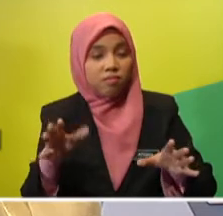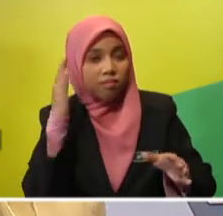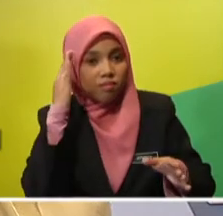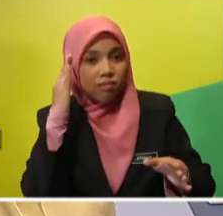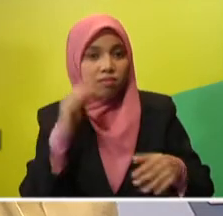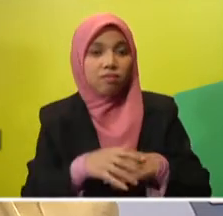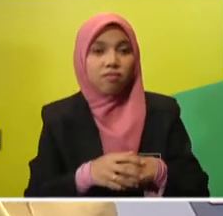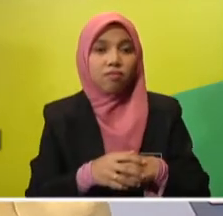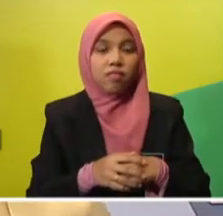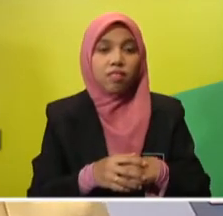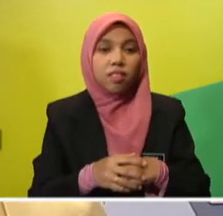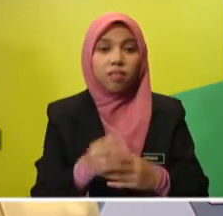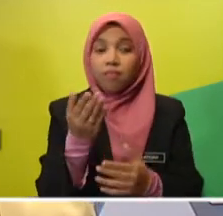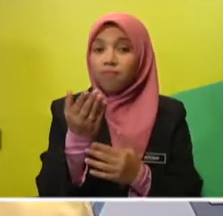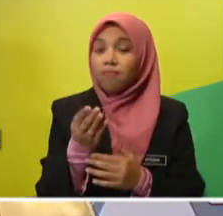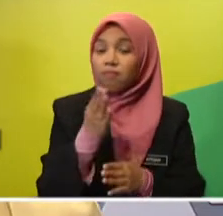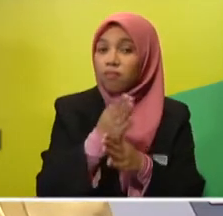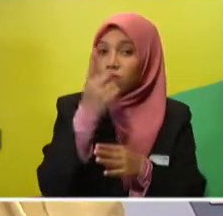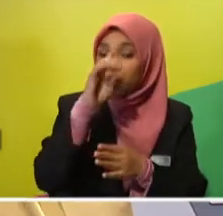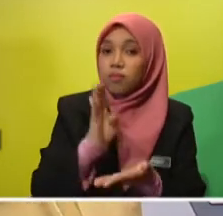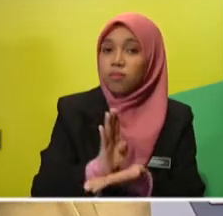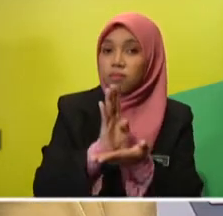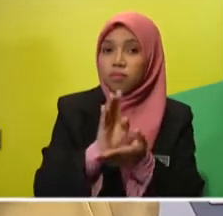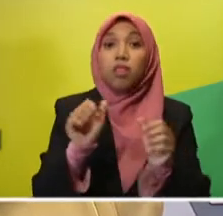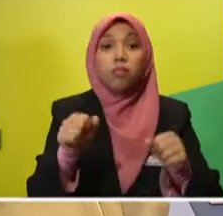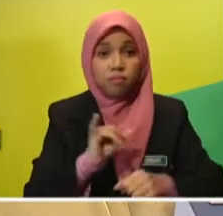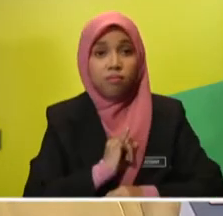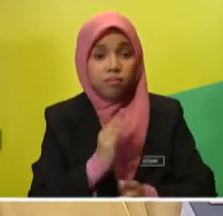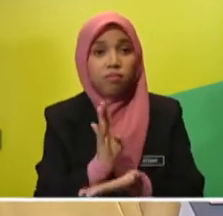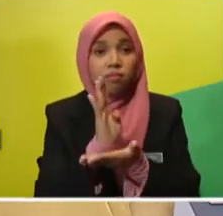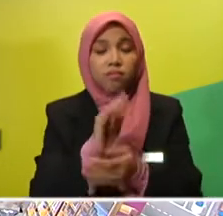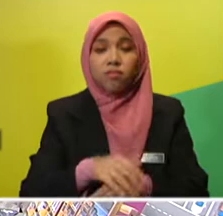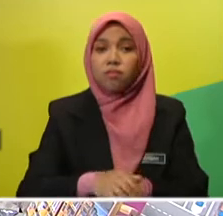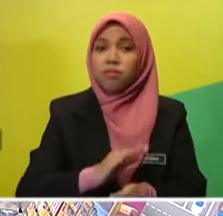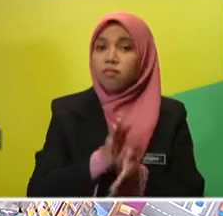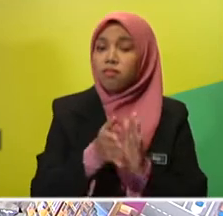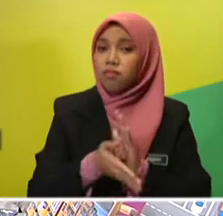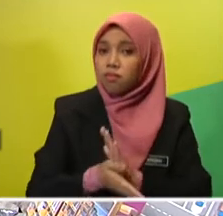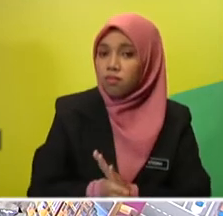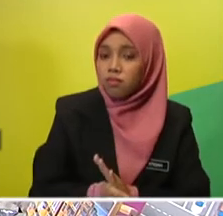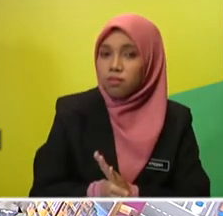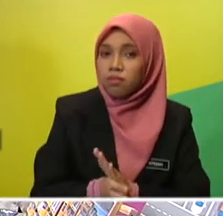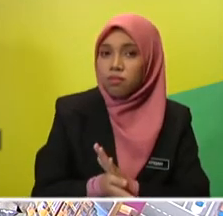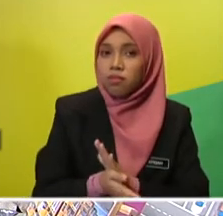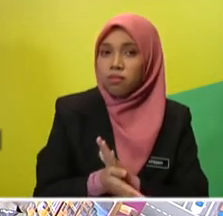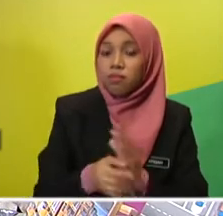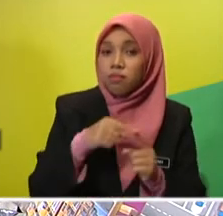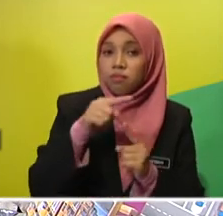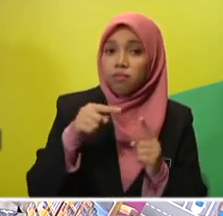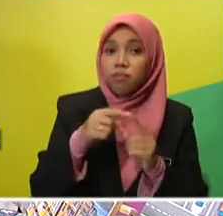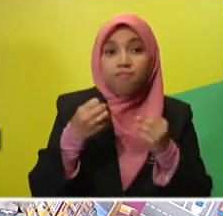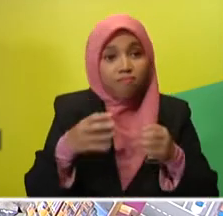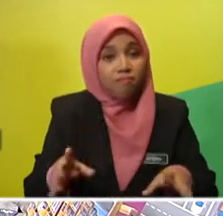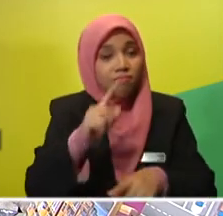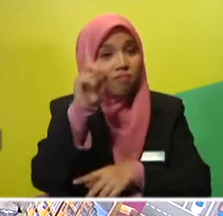untuk membantunya. Boleh saya bantu? Jadi, cikgu akan bila selepas ditanya,